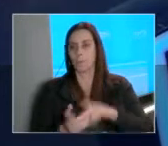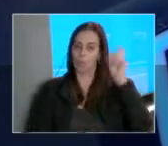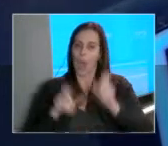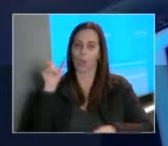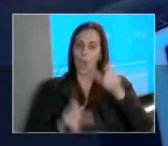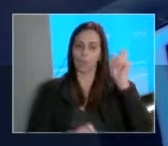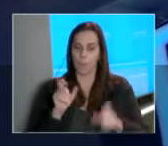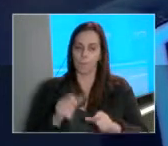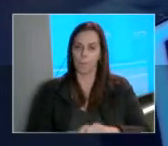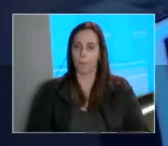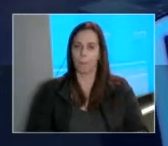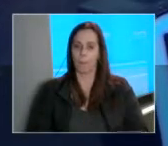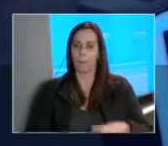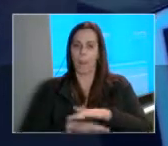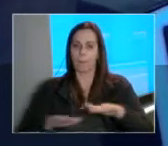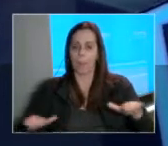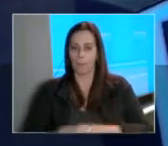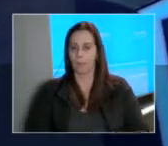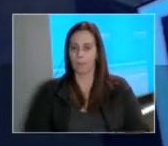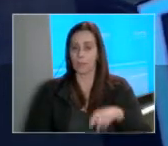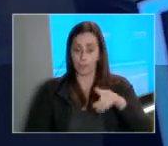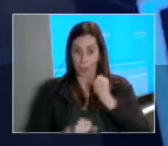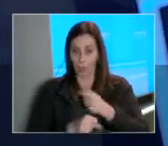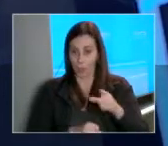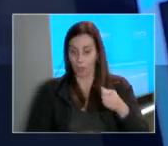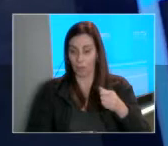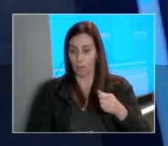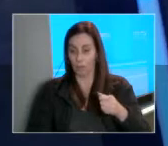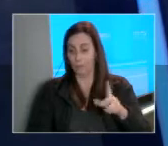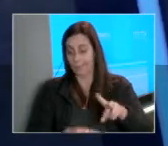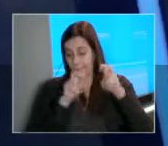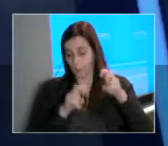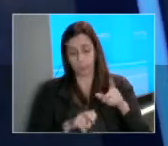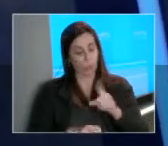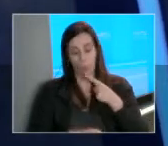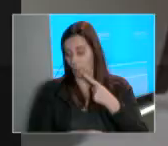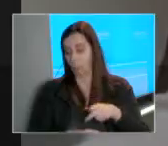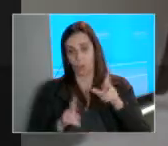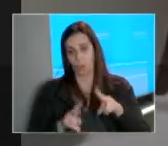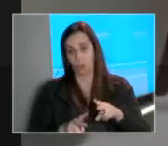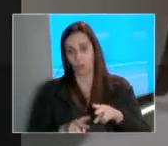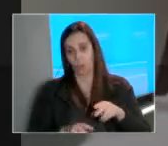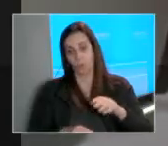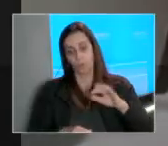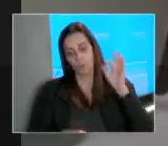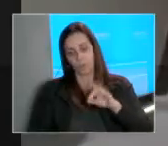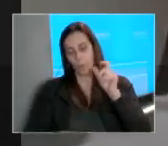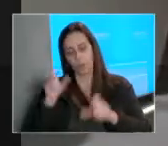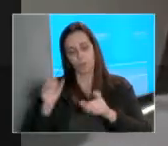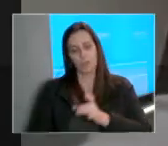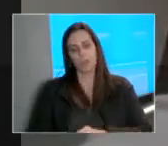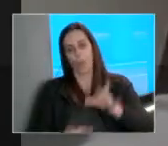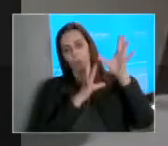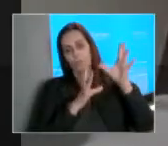של התושבים הללו בקרקע. זה שעשו עליהם עסקאות על הראש, זה לא אומר שאפשר לדרוך על התושבים האלה ולזרוק